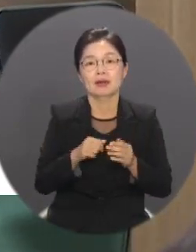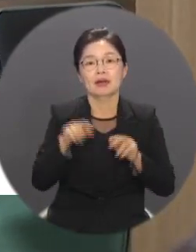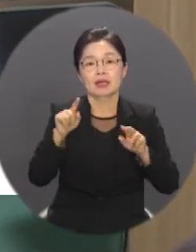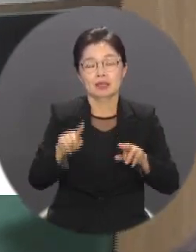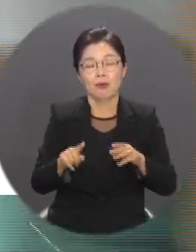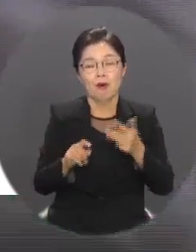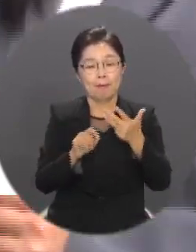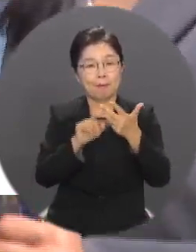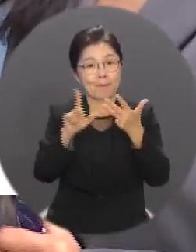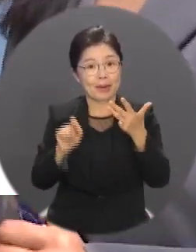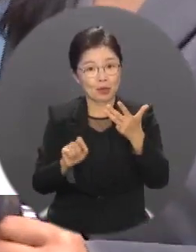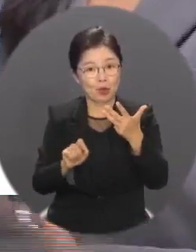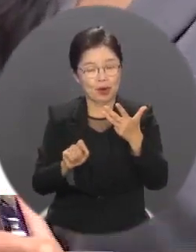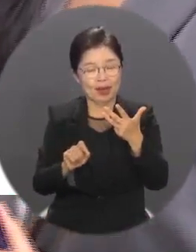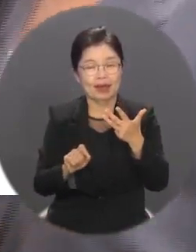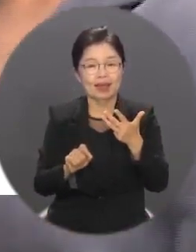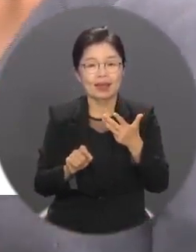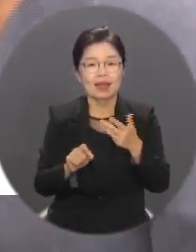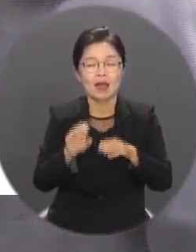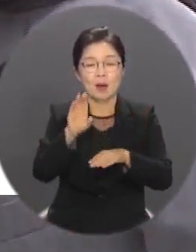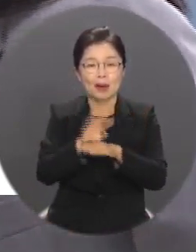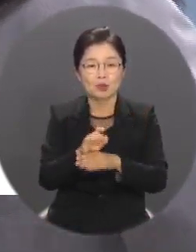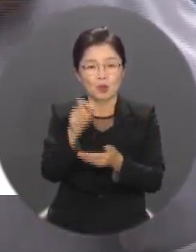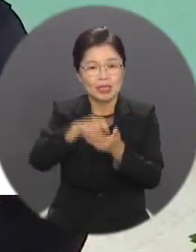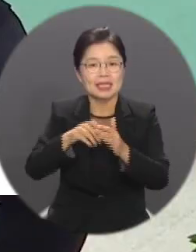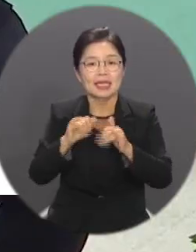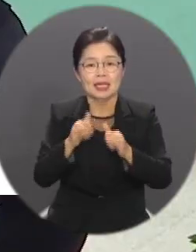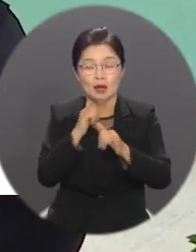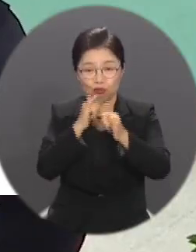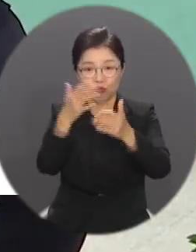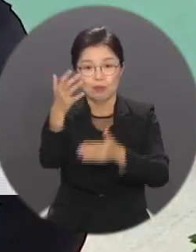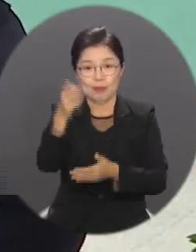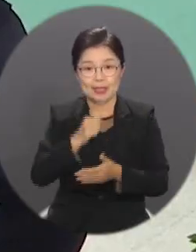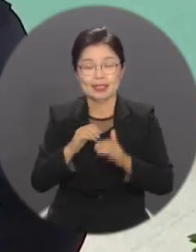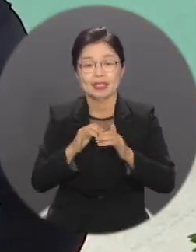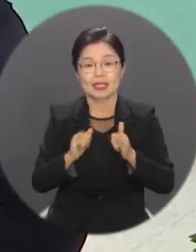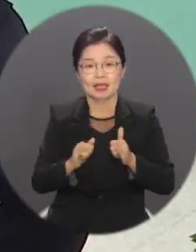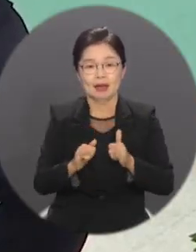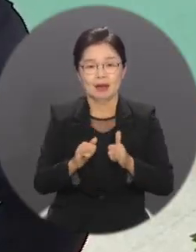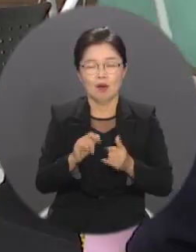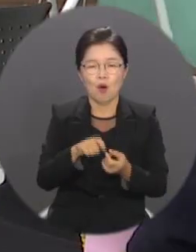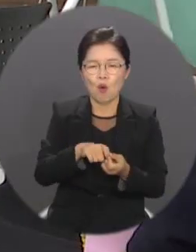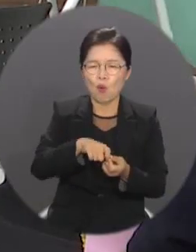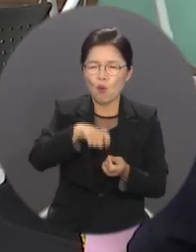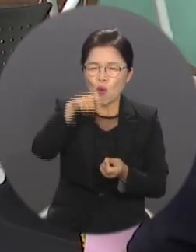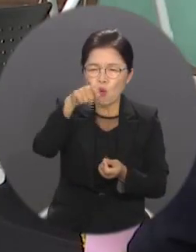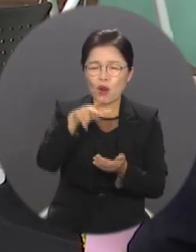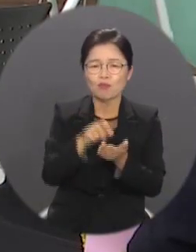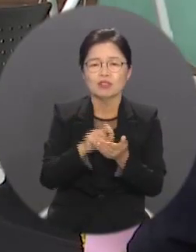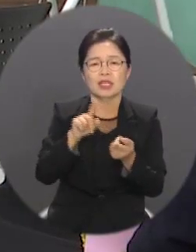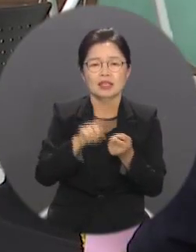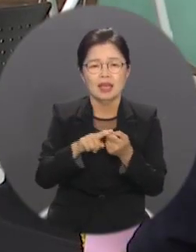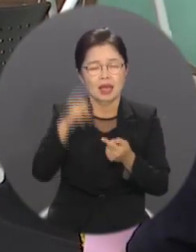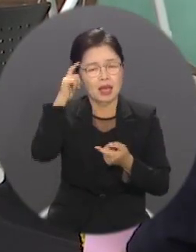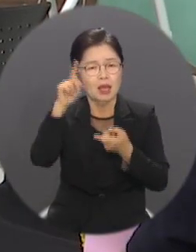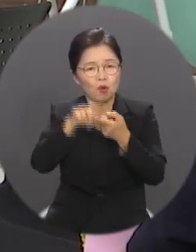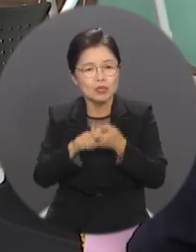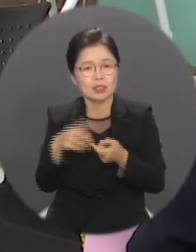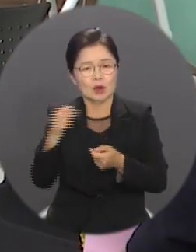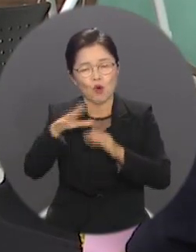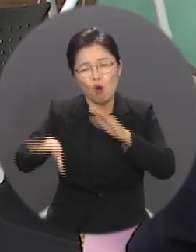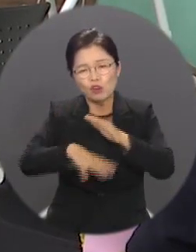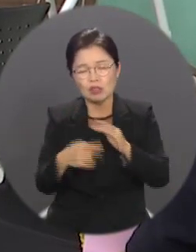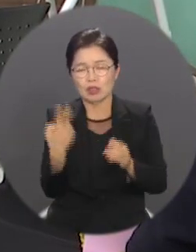이달의 방송기자상 을 수상한 반주 nbc 에 보도는 오래된 사안에 관심을 놓지 않고 검찰의 부실수사 를